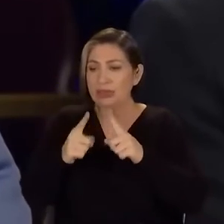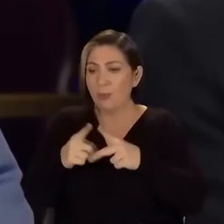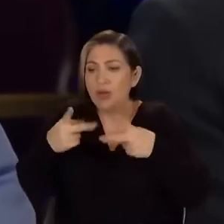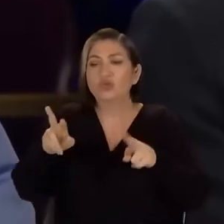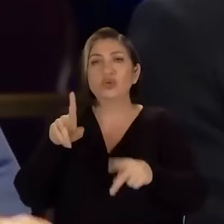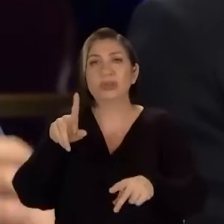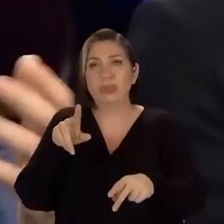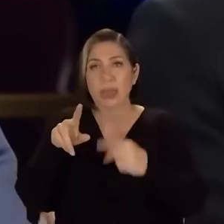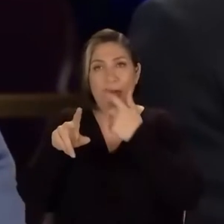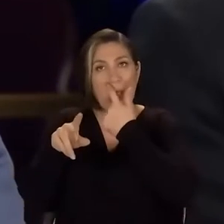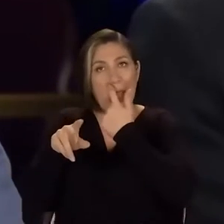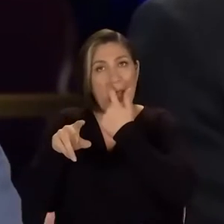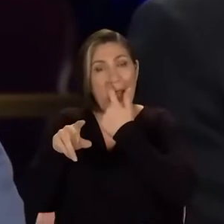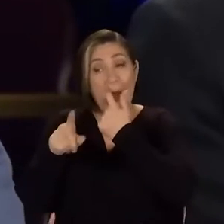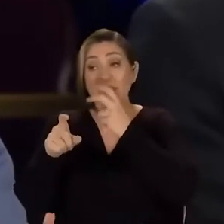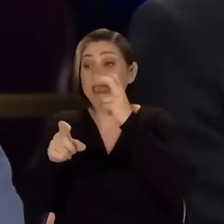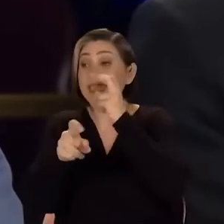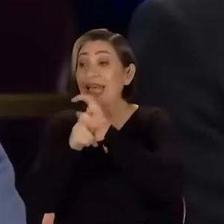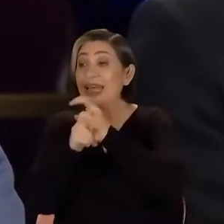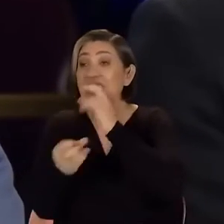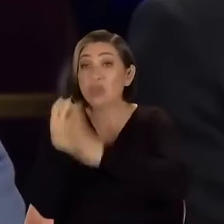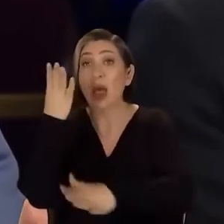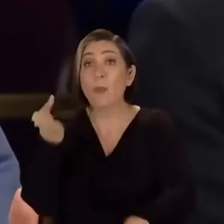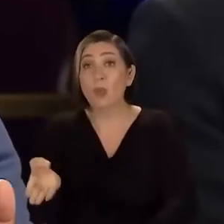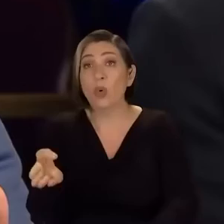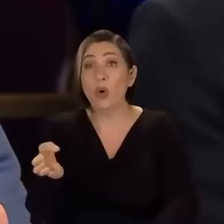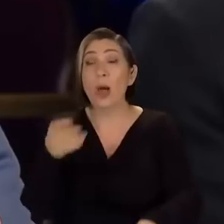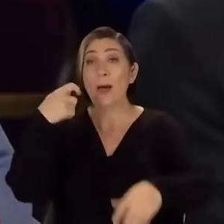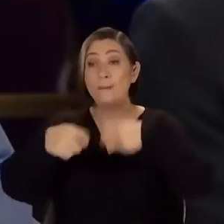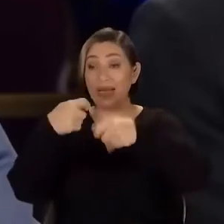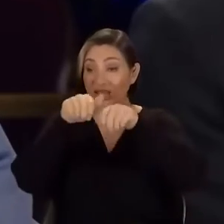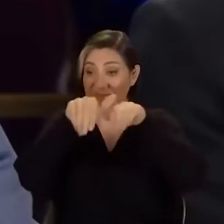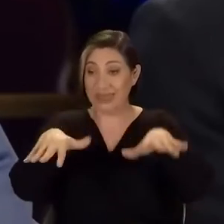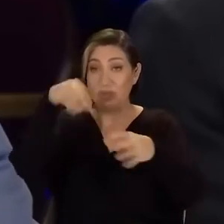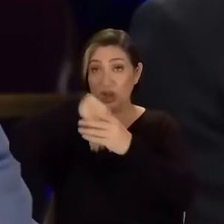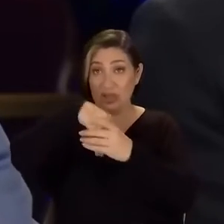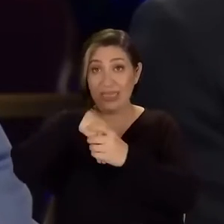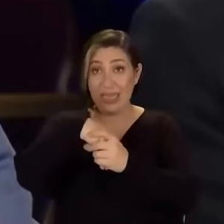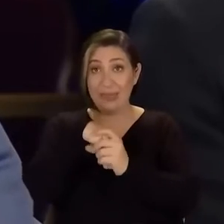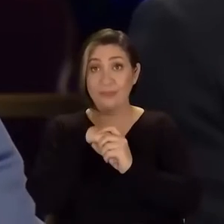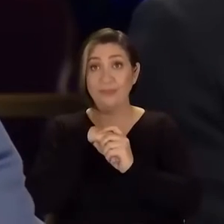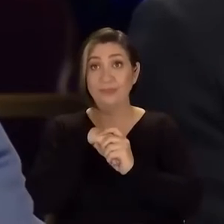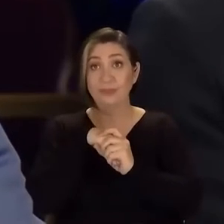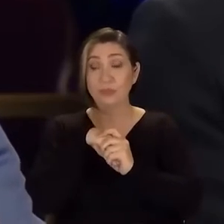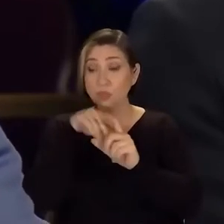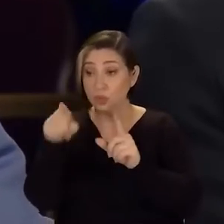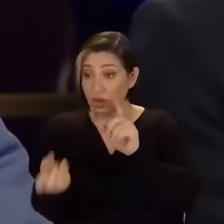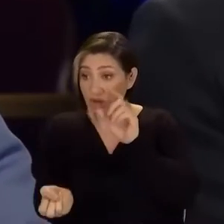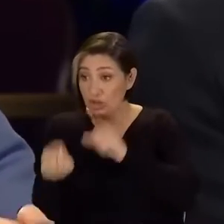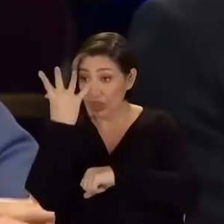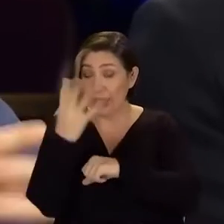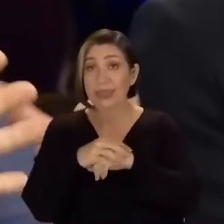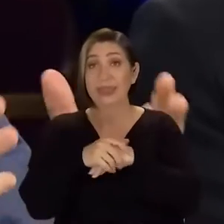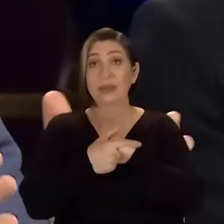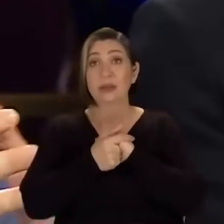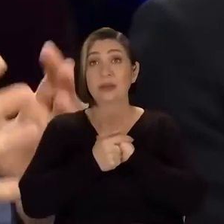Zaten ortada riski yaratan şey de bu. Yani bankacılık sisteminde o yaratılan hani